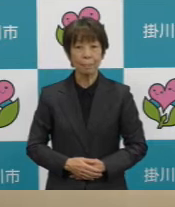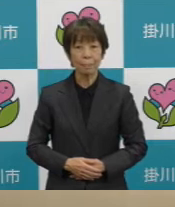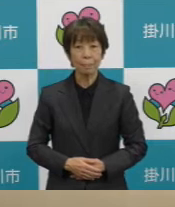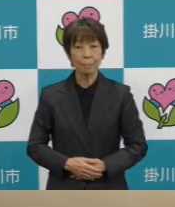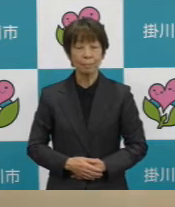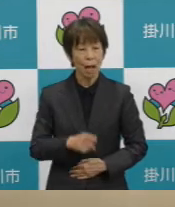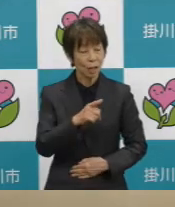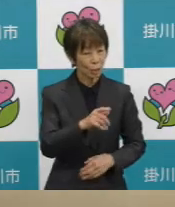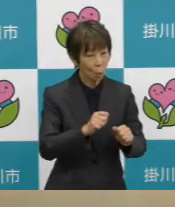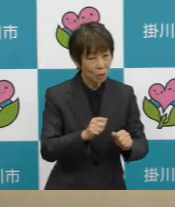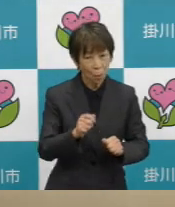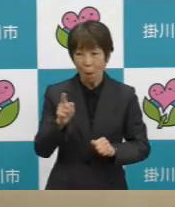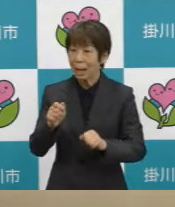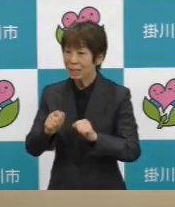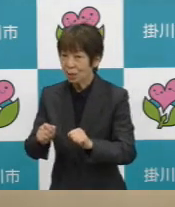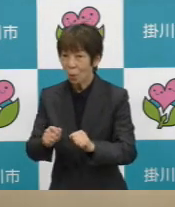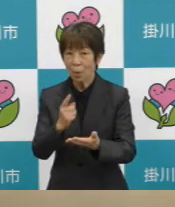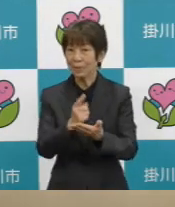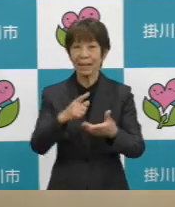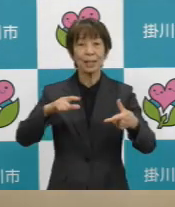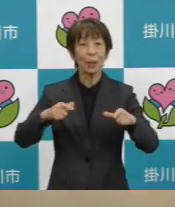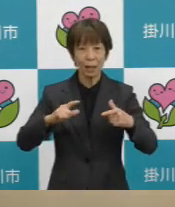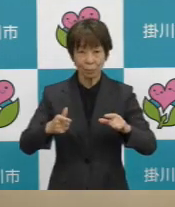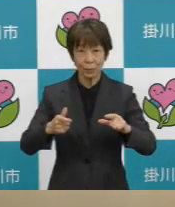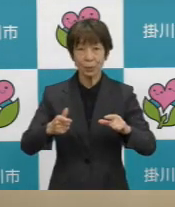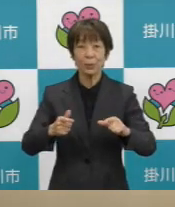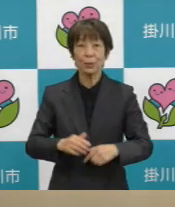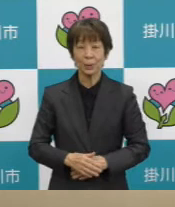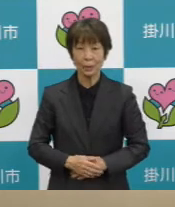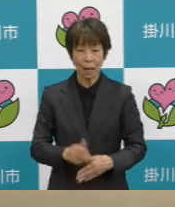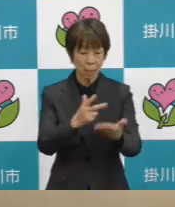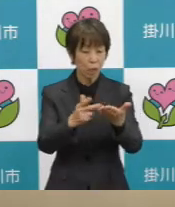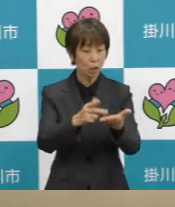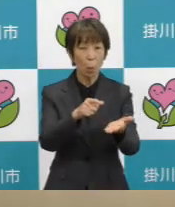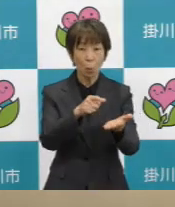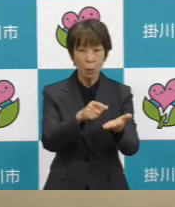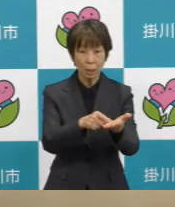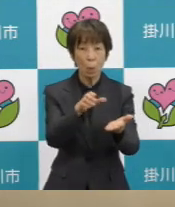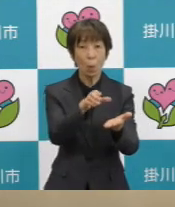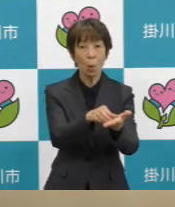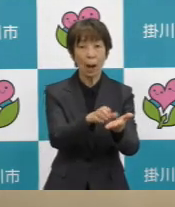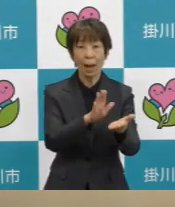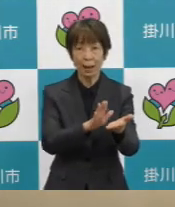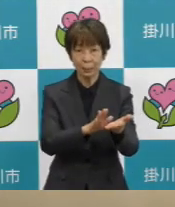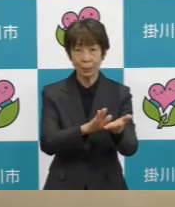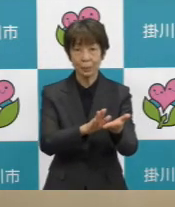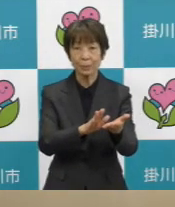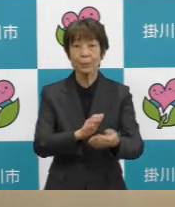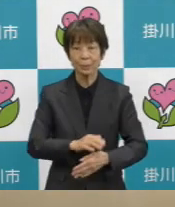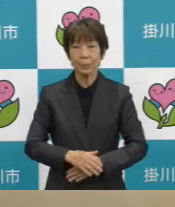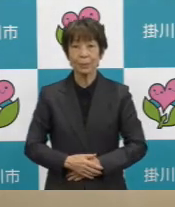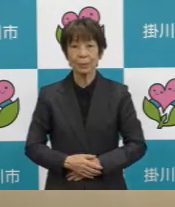こうしよう、ああしようというだけではなくて、そういう意味で、この資料の中にもありますが、